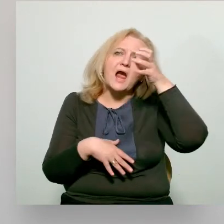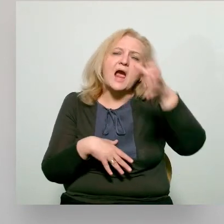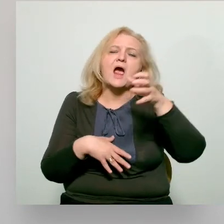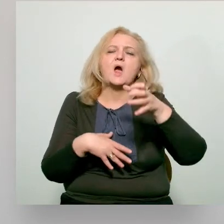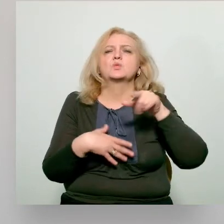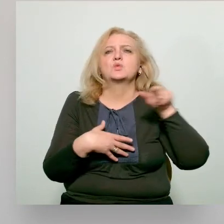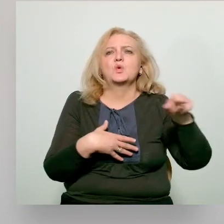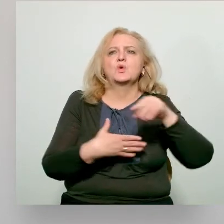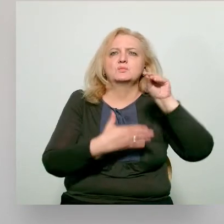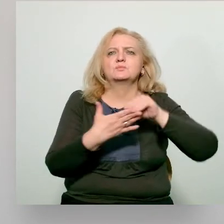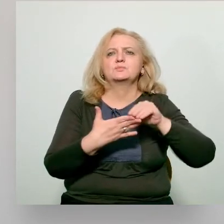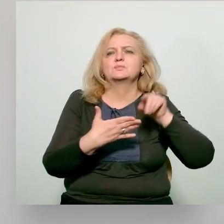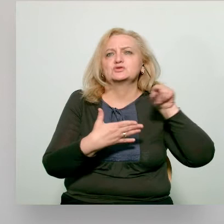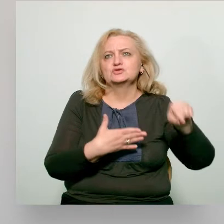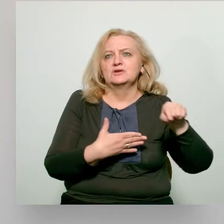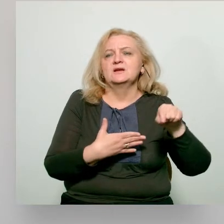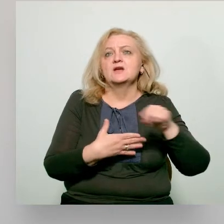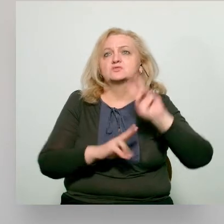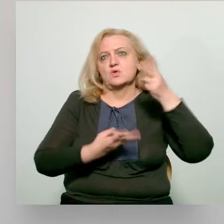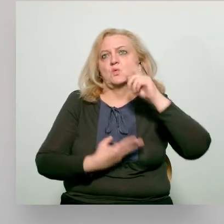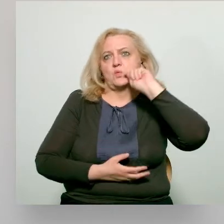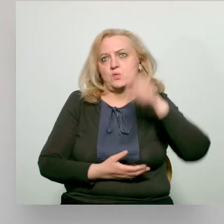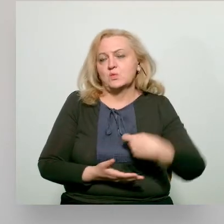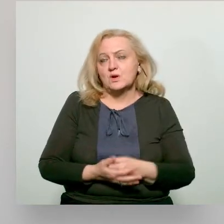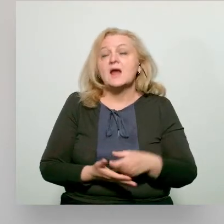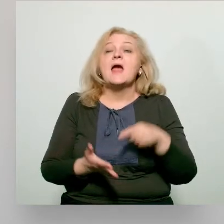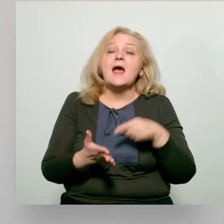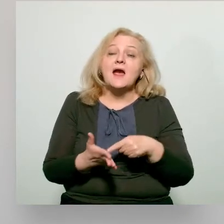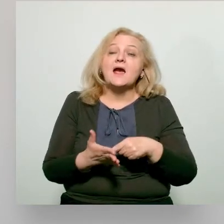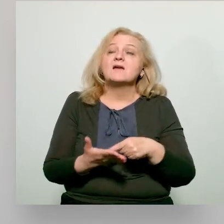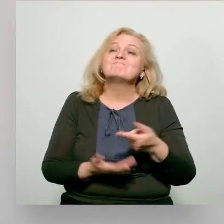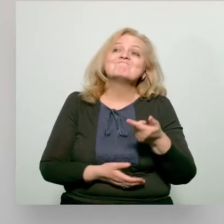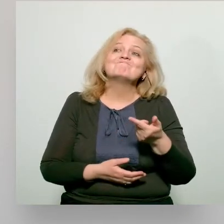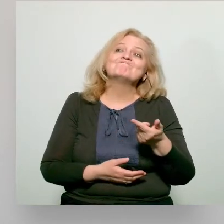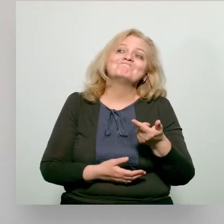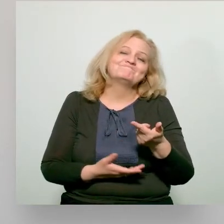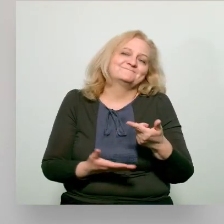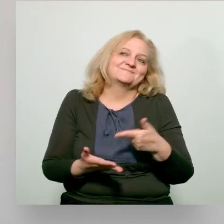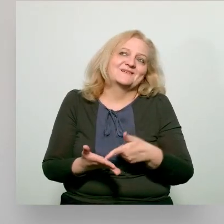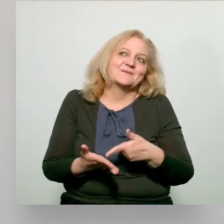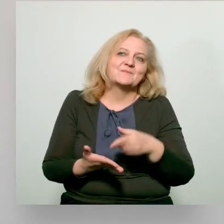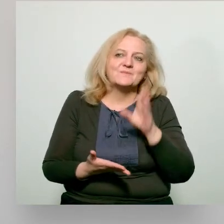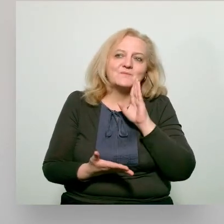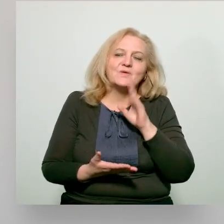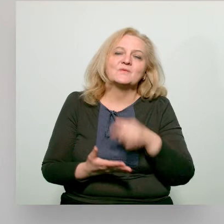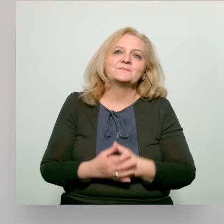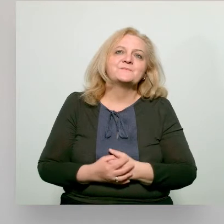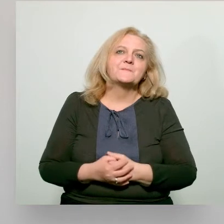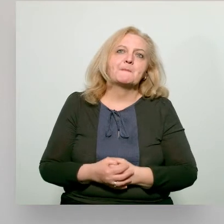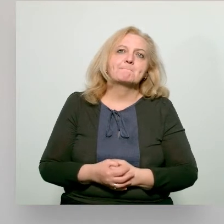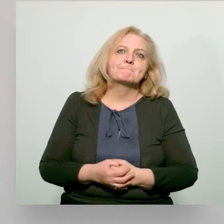polskich tłumaczeniach literaturę zachodnią. I tutaj nie powinniśmy poddawać się iluzji, że wynikającej